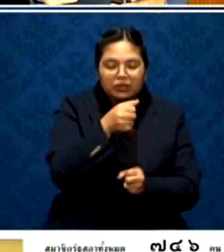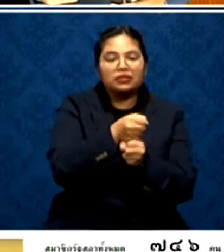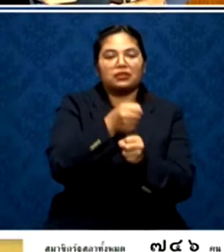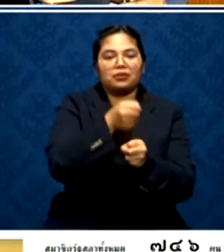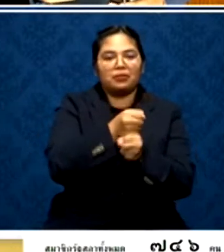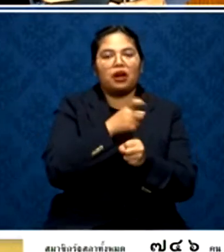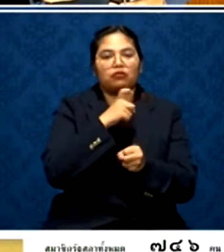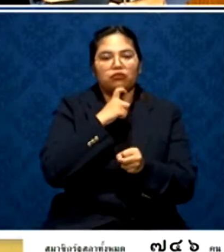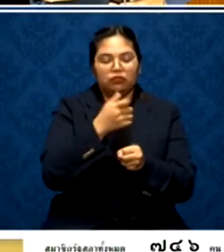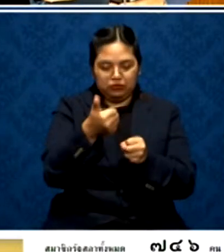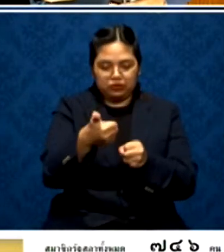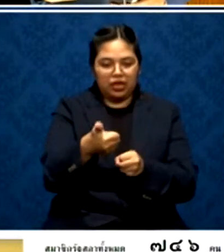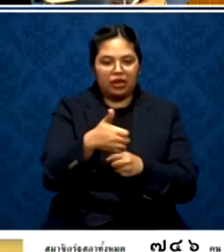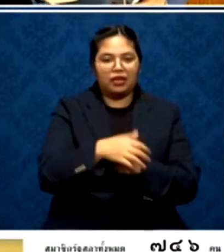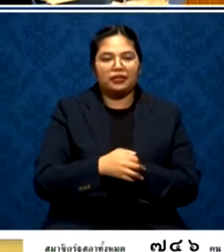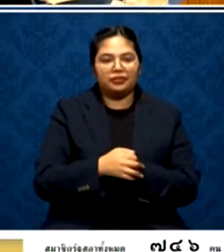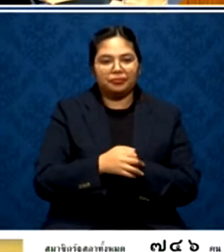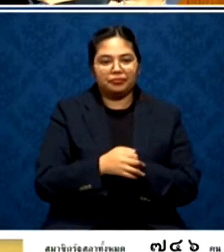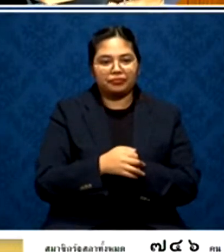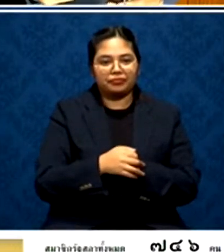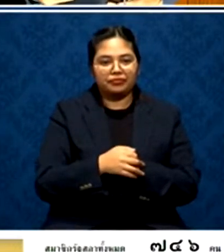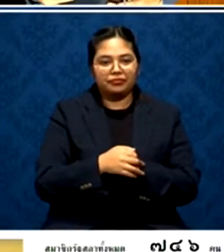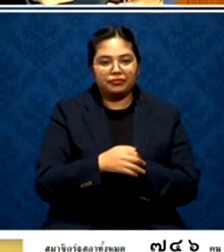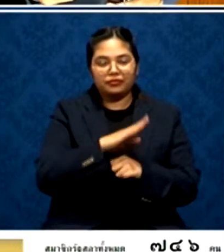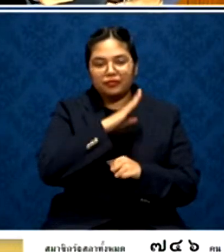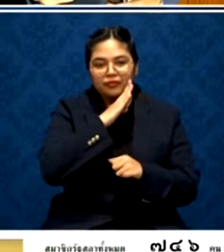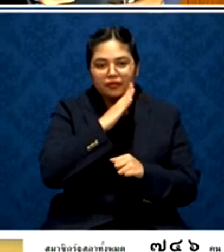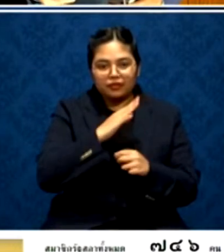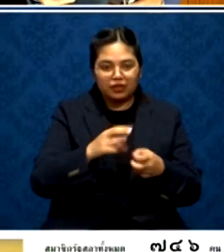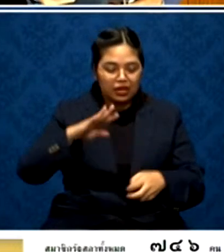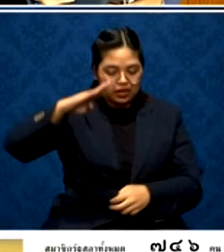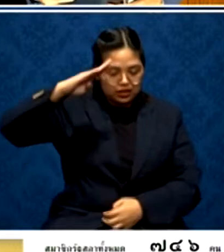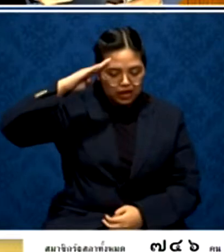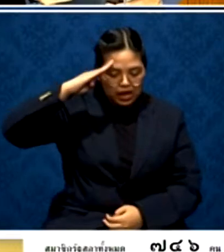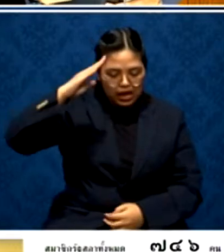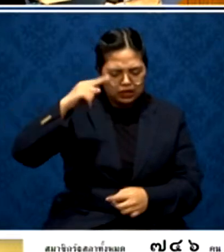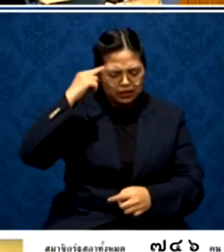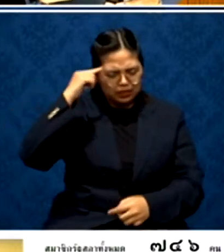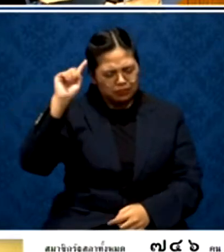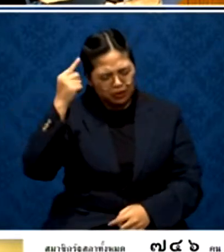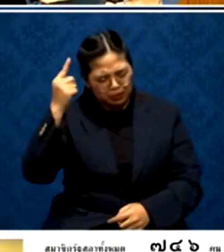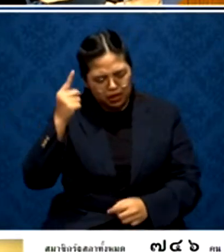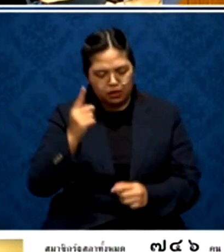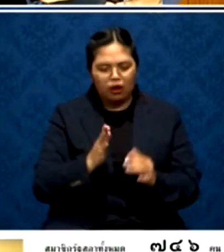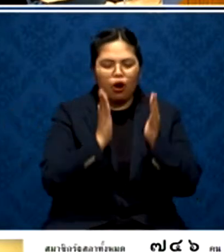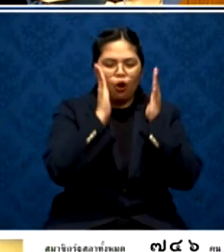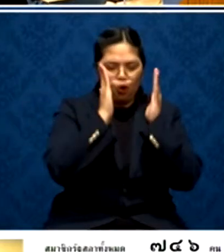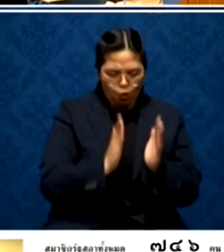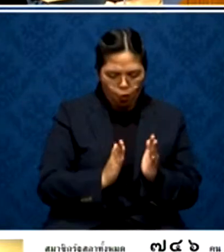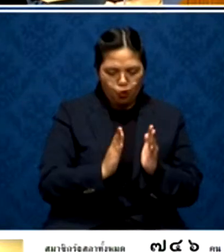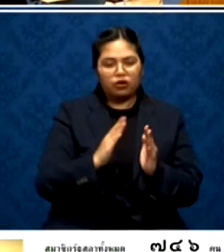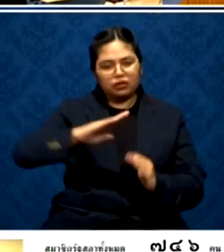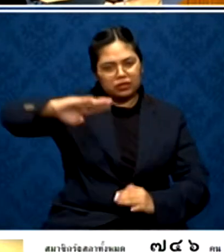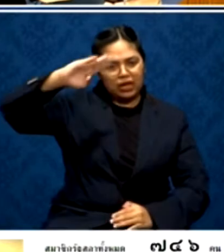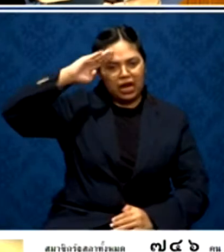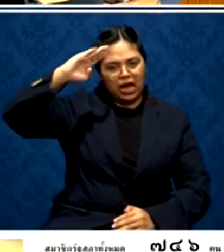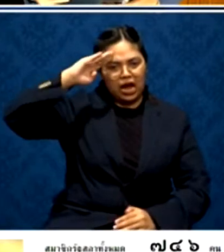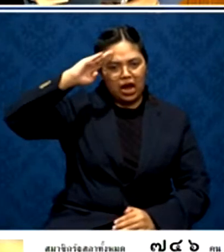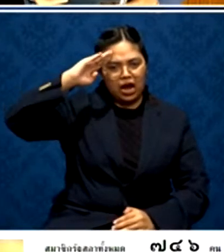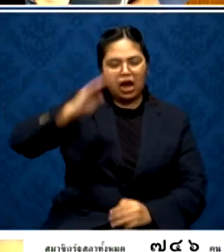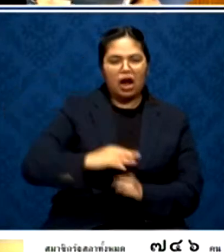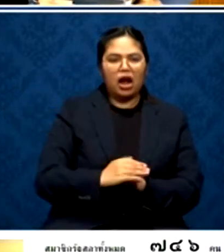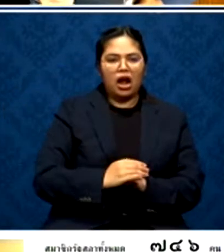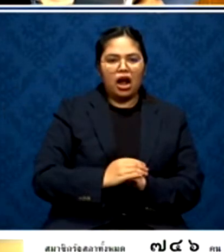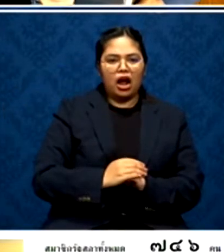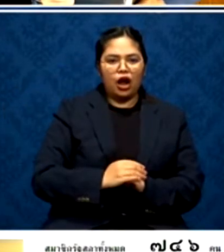ญชาการรักษาดินแดนให้เป็นแบบสร้างสรรค์ลดกำลังจำพลนายทหารชั้นสัญญาบัตร